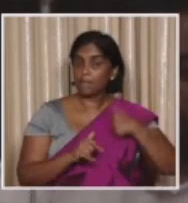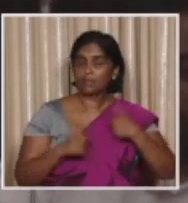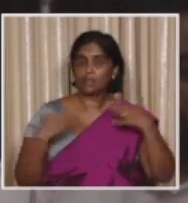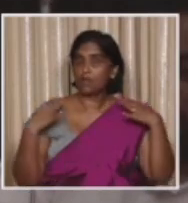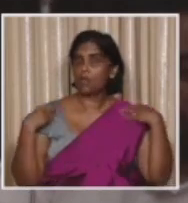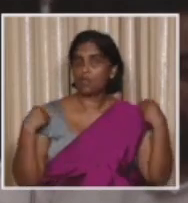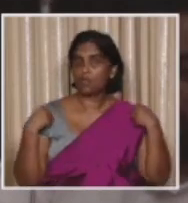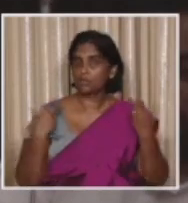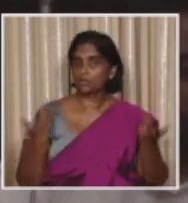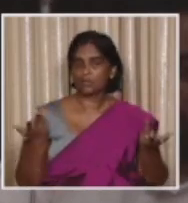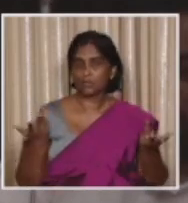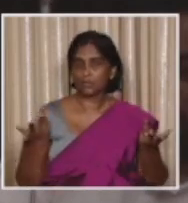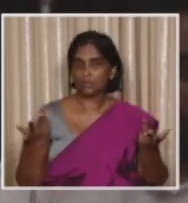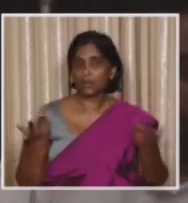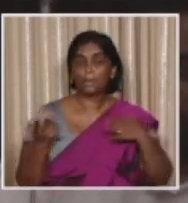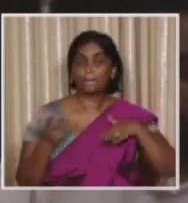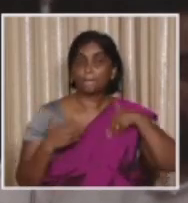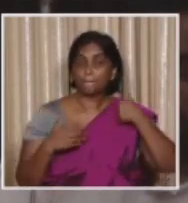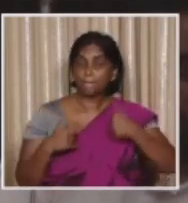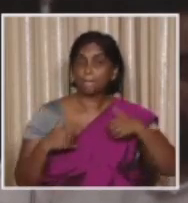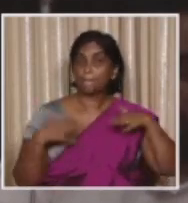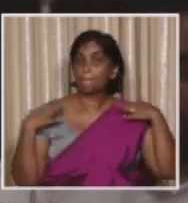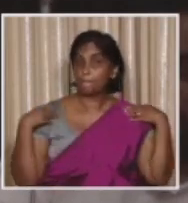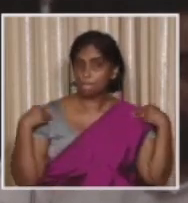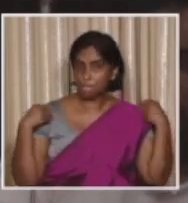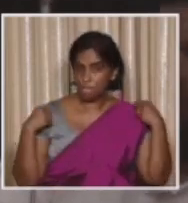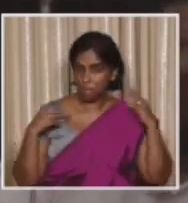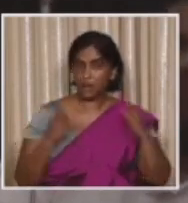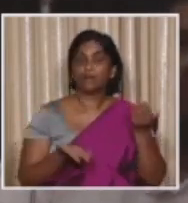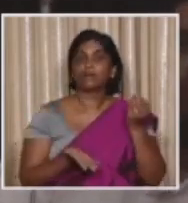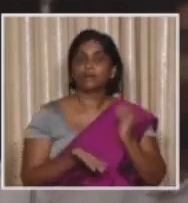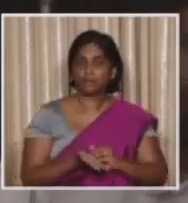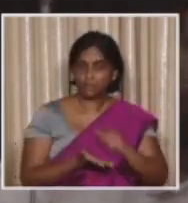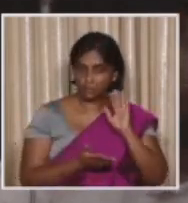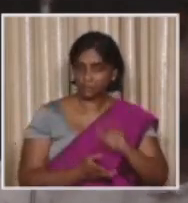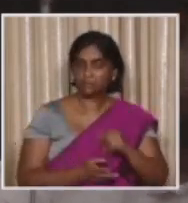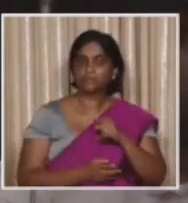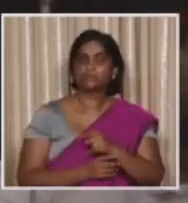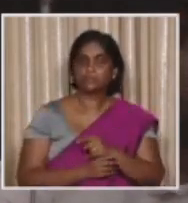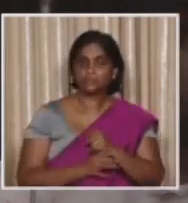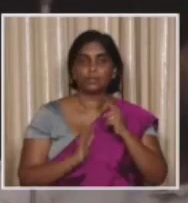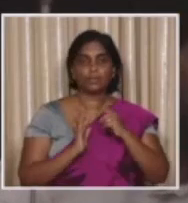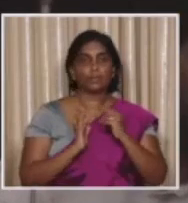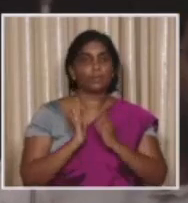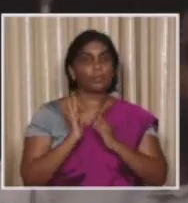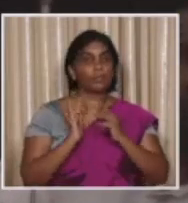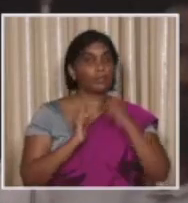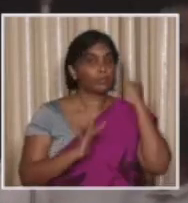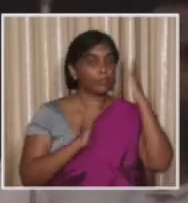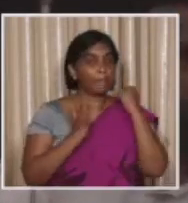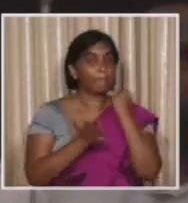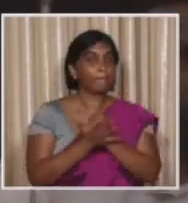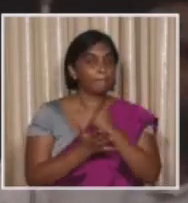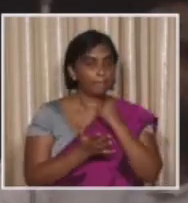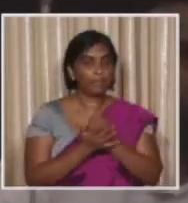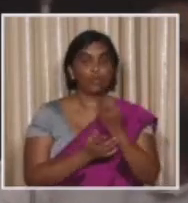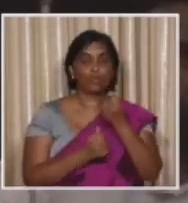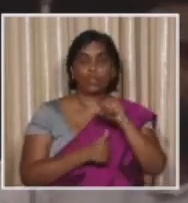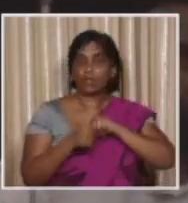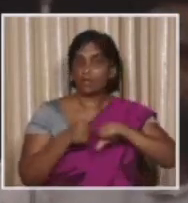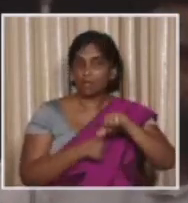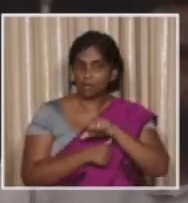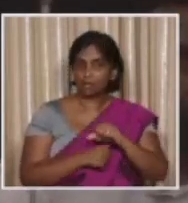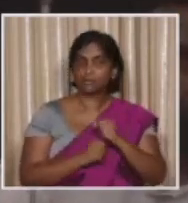මොකද්ද? ප්‍රධානම පහසුකම තමයි නැවත වතාවක් ජාත්‍යන්තර වශයෙන් තියෙන බැංකුවලත් මූල්‍ය